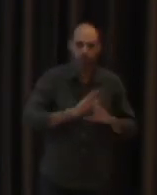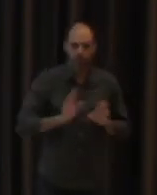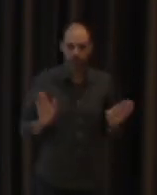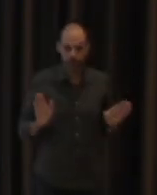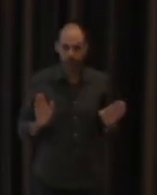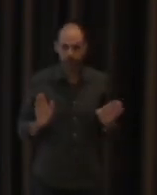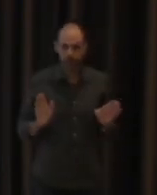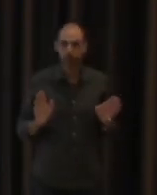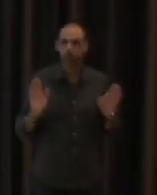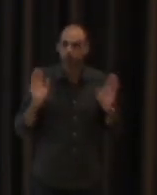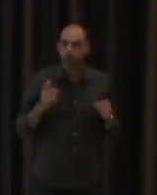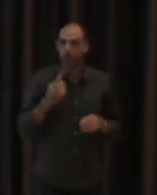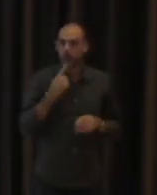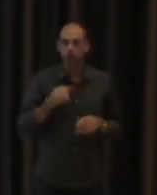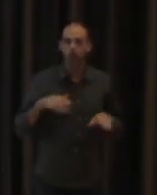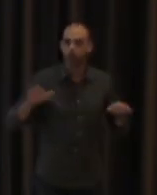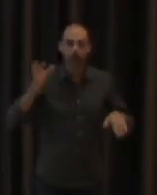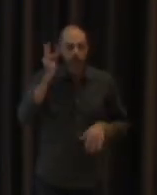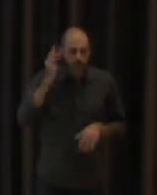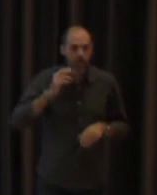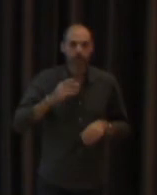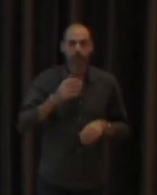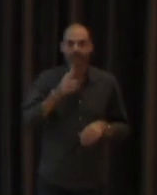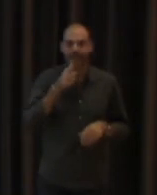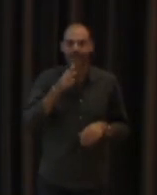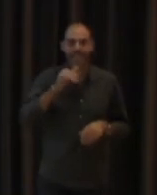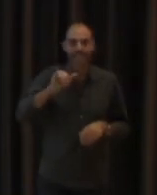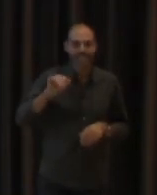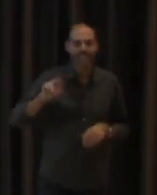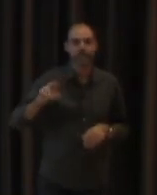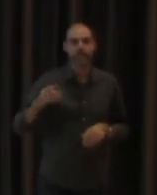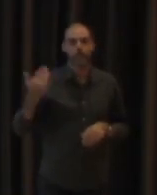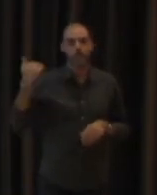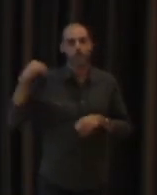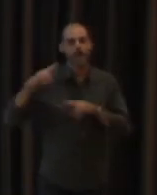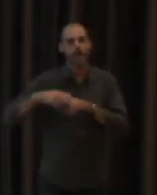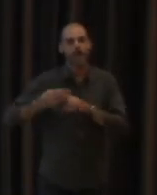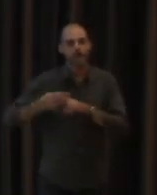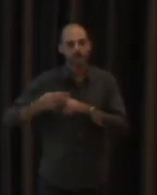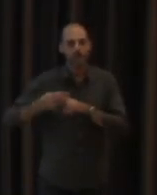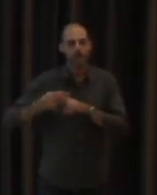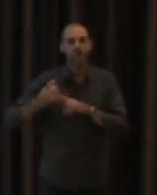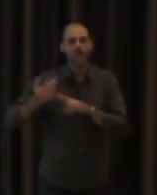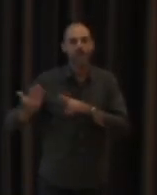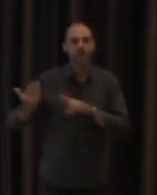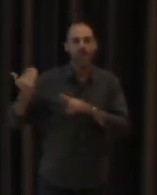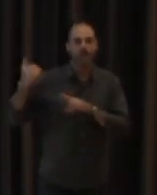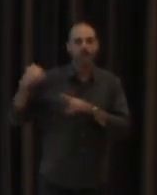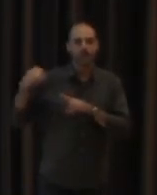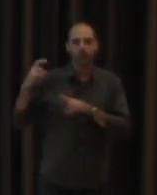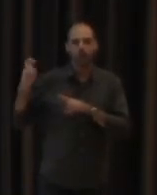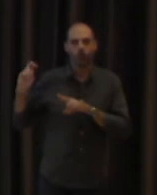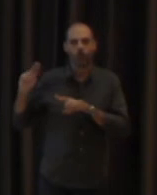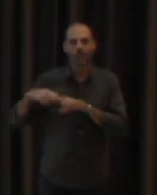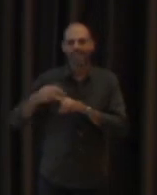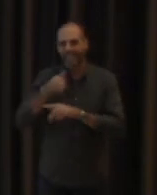si diguéssim l'Angelina s'hi va casar, aleshores sí que cal que hagin parlat abans d'un altre individu, en aquest nostre exemple, doncs,